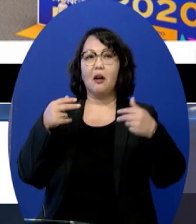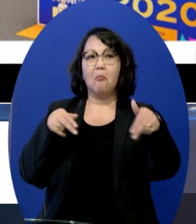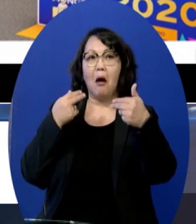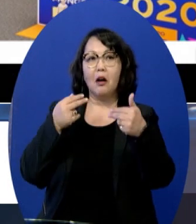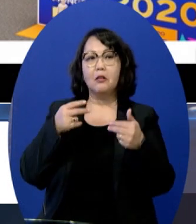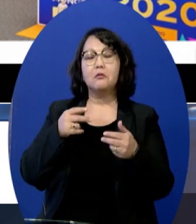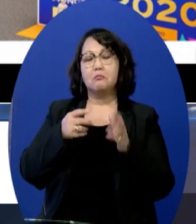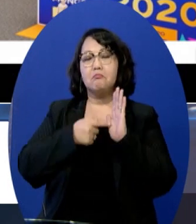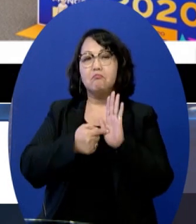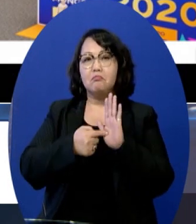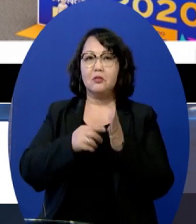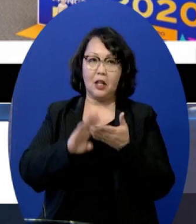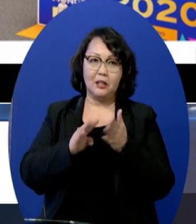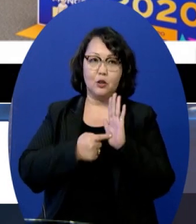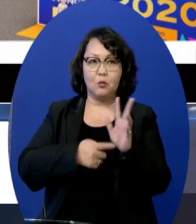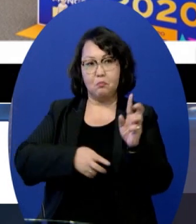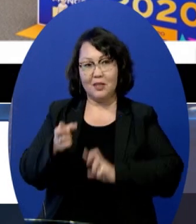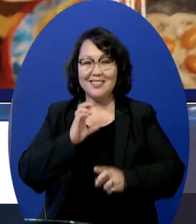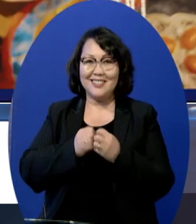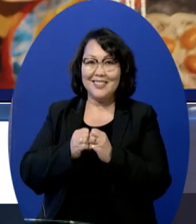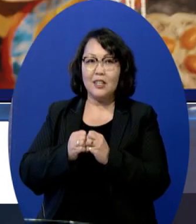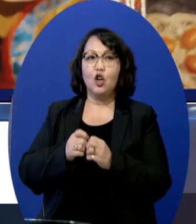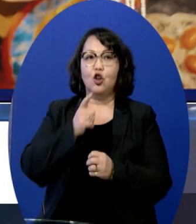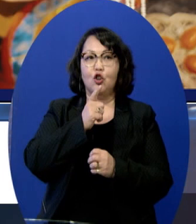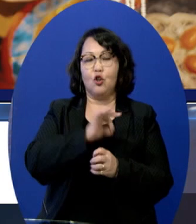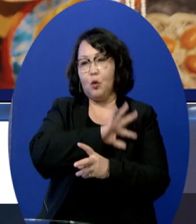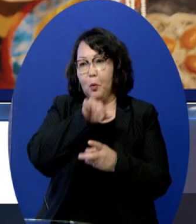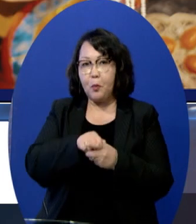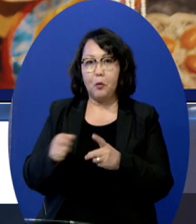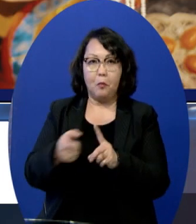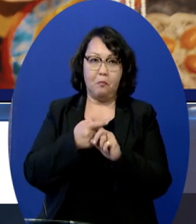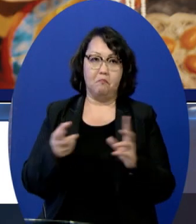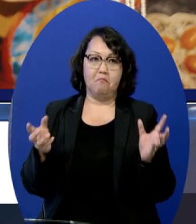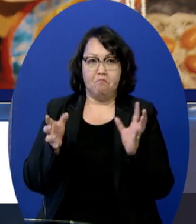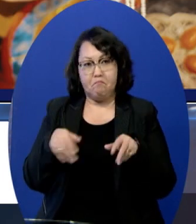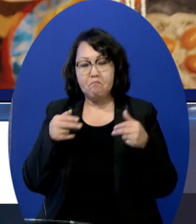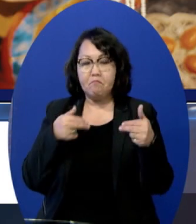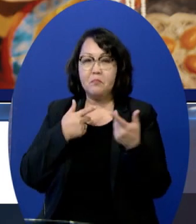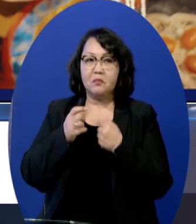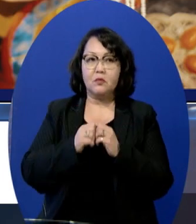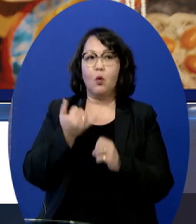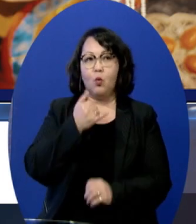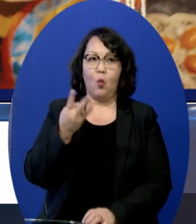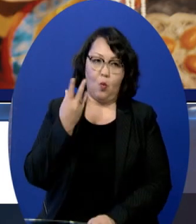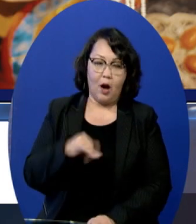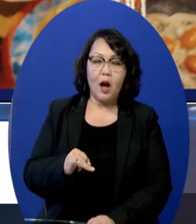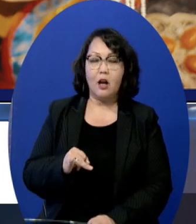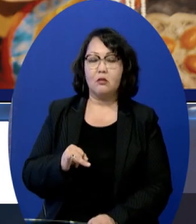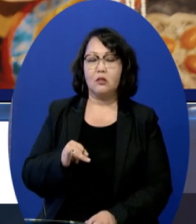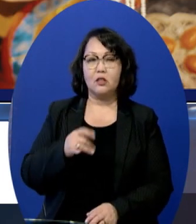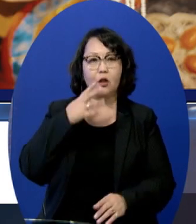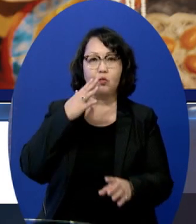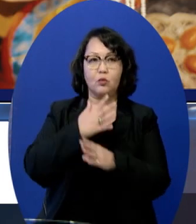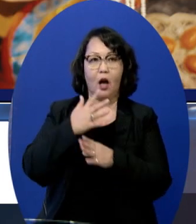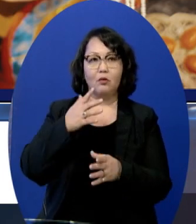хөрөнгө оруулагчдад сурталчилж бизнес эрхлэгч хөрөнгө оруулагчдын уулзалтууд болж байгаа юм а. Монгол улсад уулуурхаан бус асар их шахуутышгүй